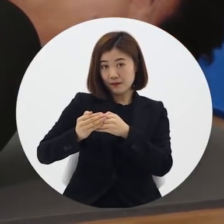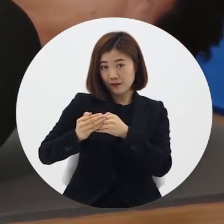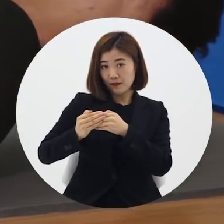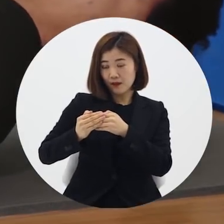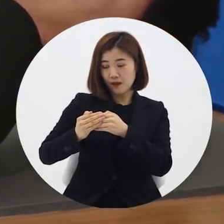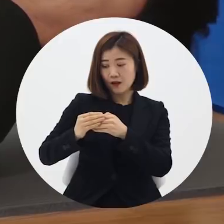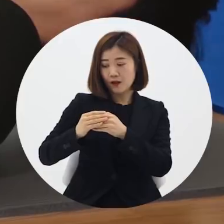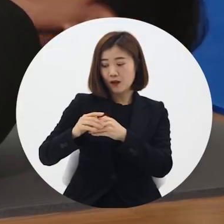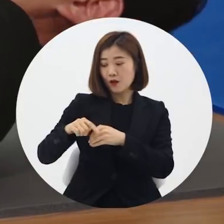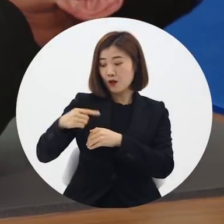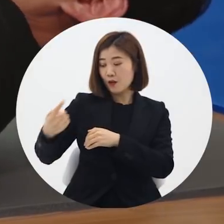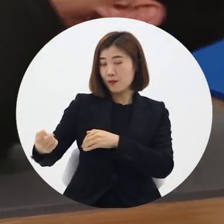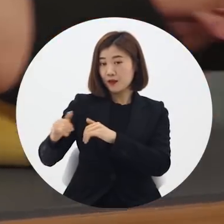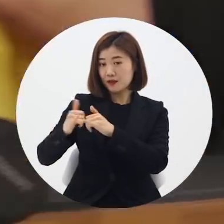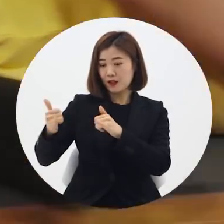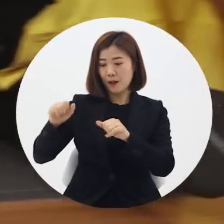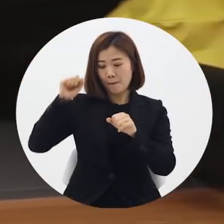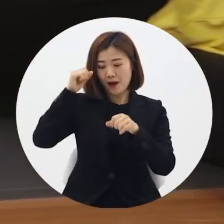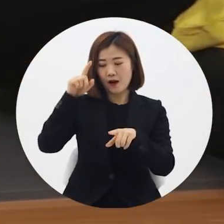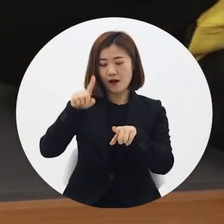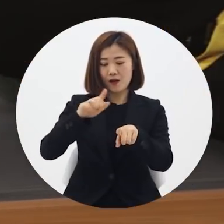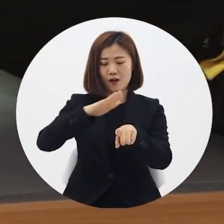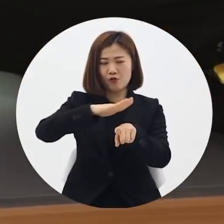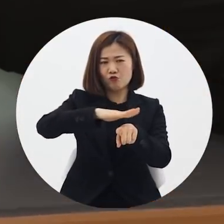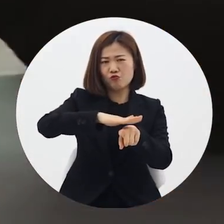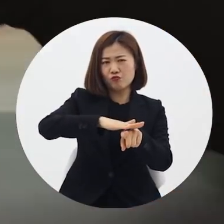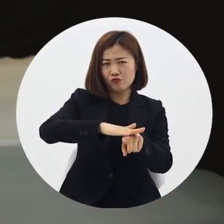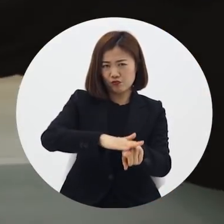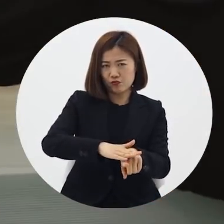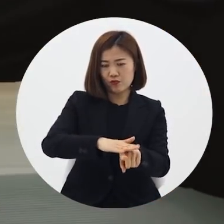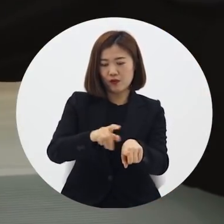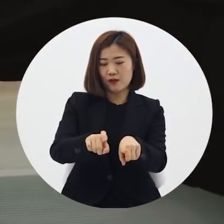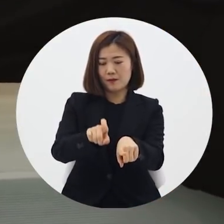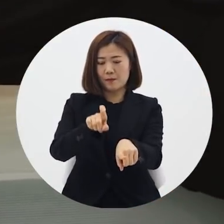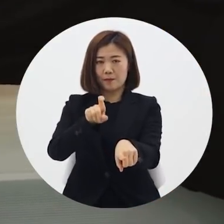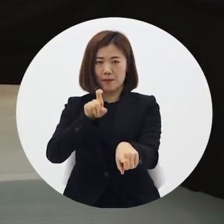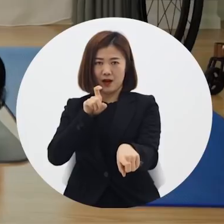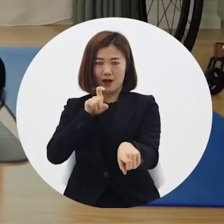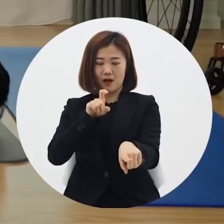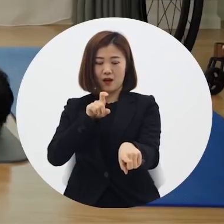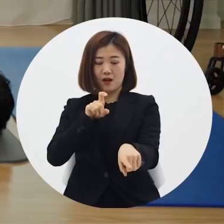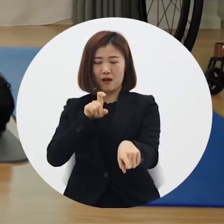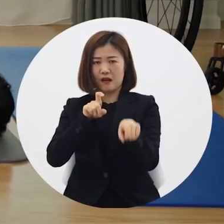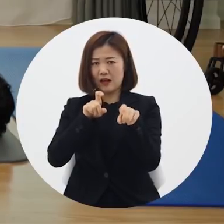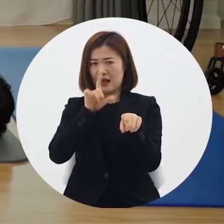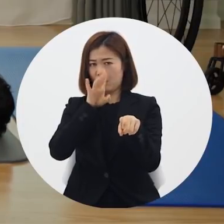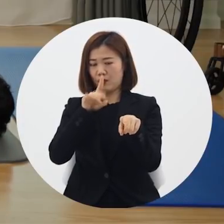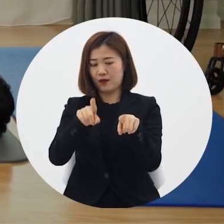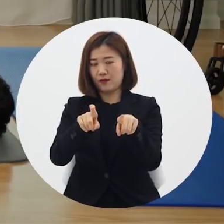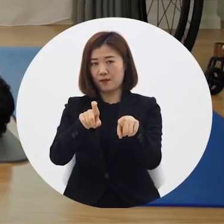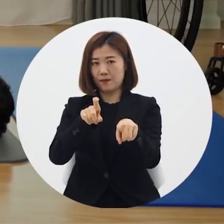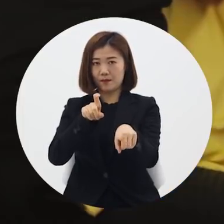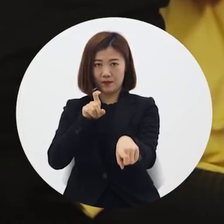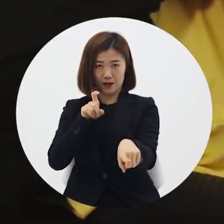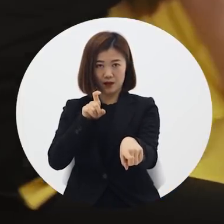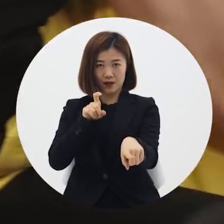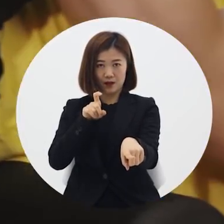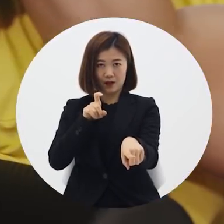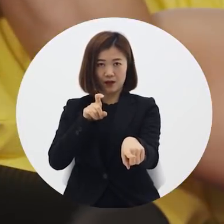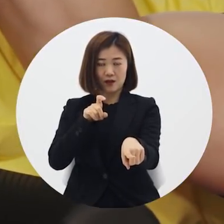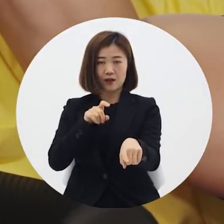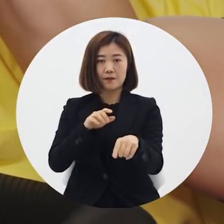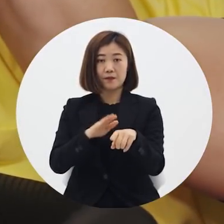마랑님이 도와주시는 것처럼 반대쪽 다리가 펴지도록 해주셔야 합니다. 자,